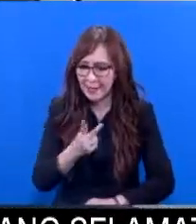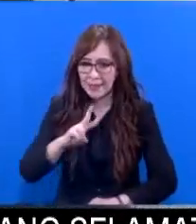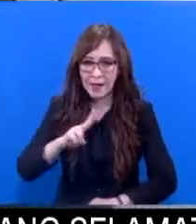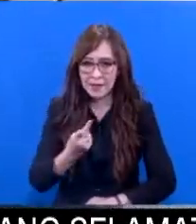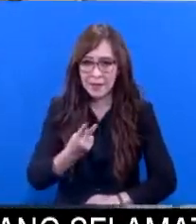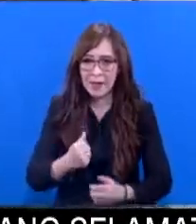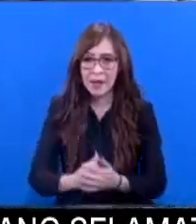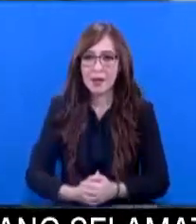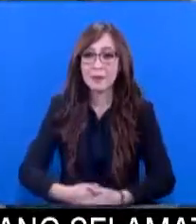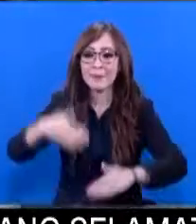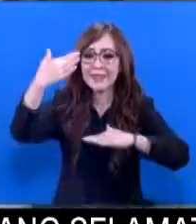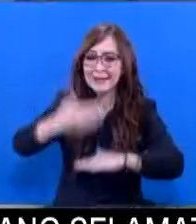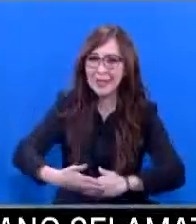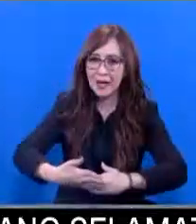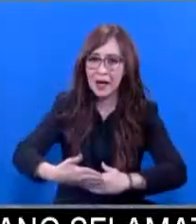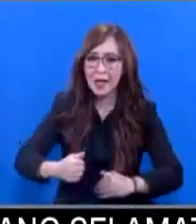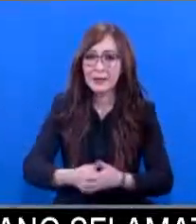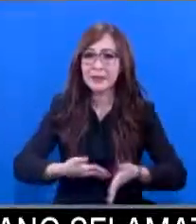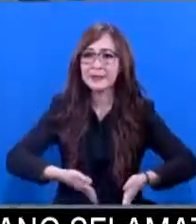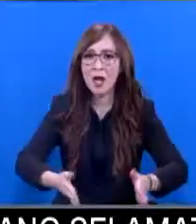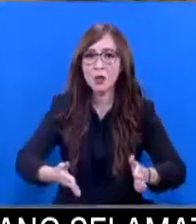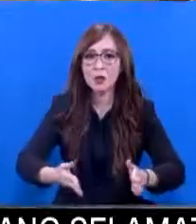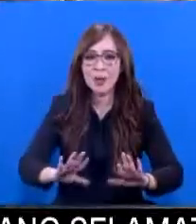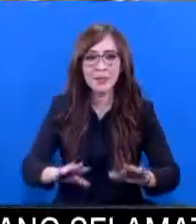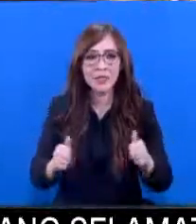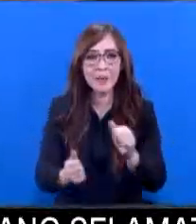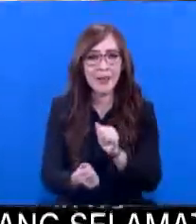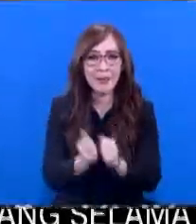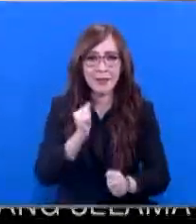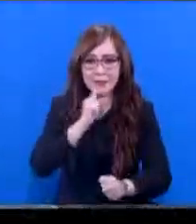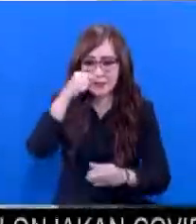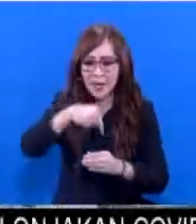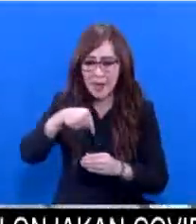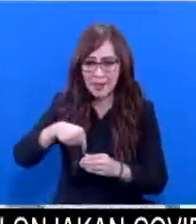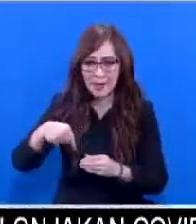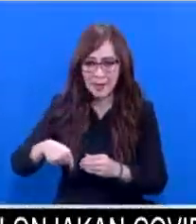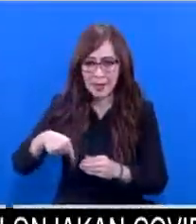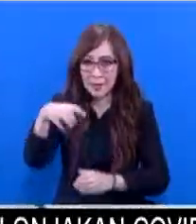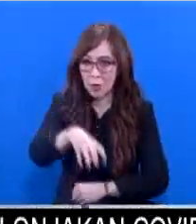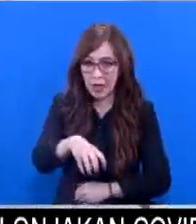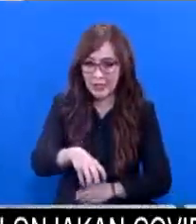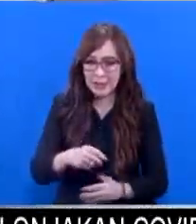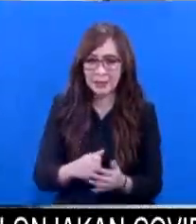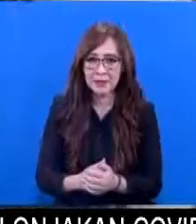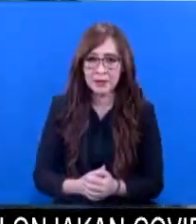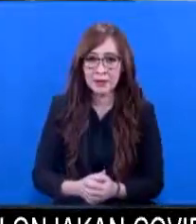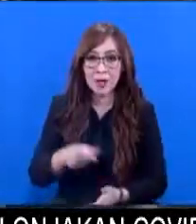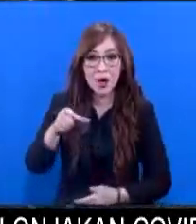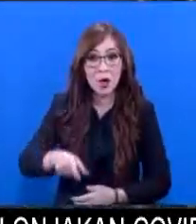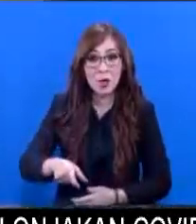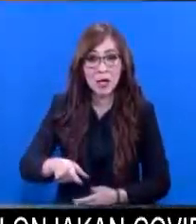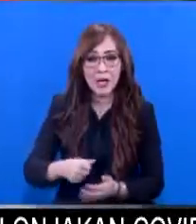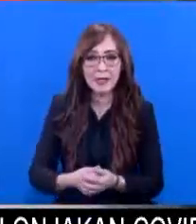jalur dan kebijakan one way, serta menyiapkan tes usap antigen di tempat. Wisatawan yang membawa surat bebas